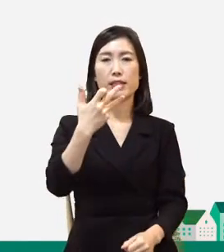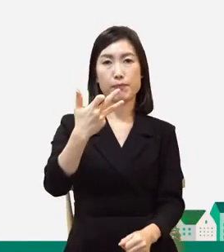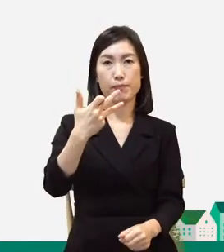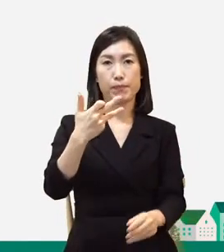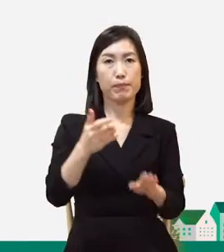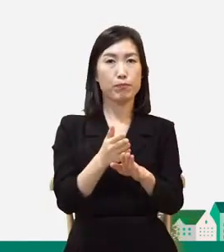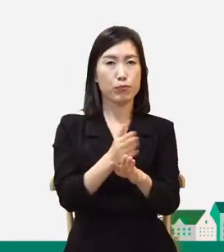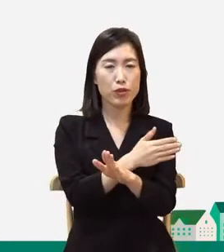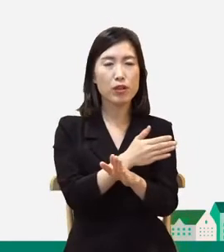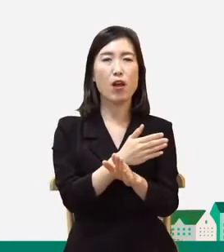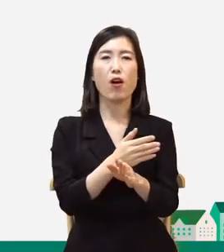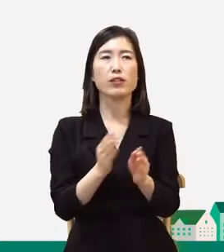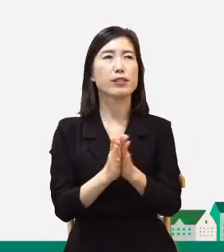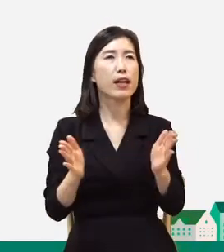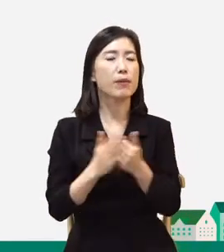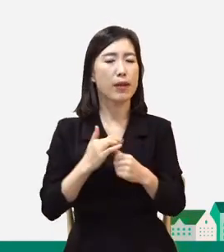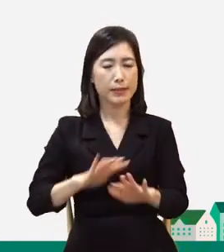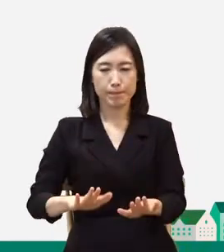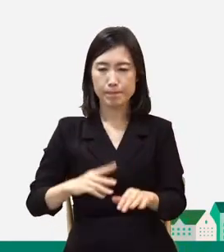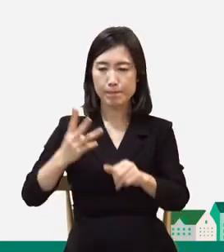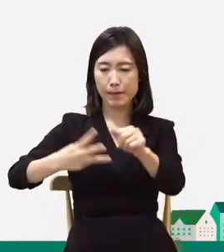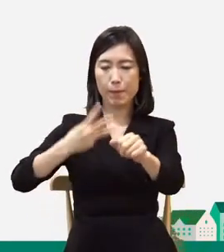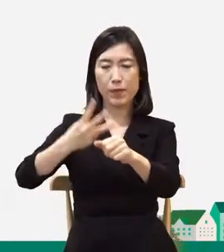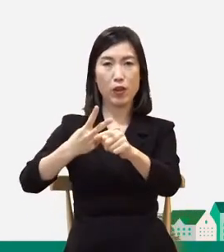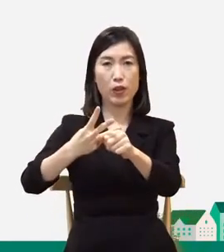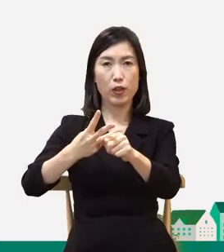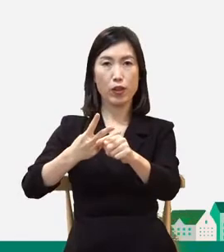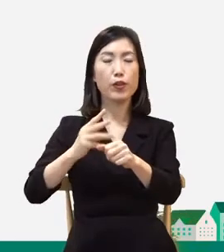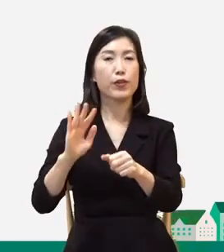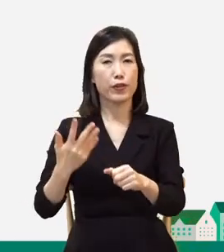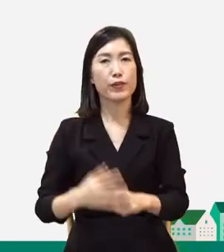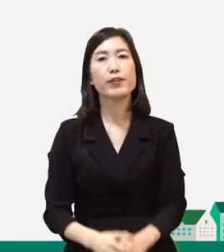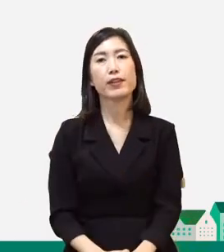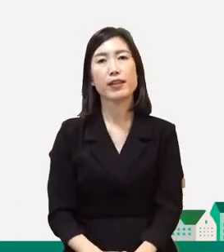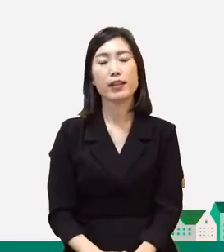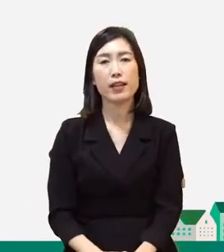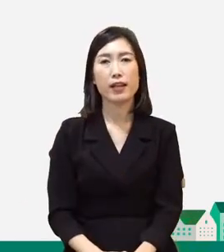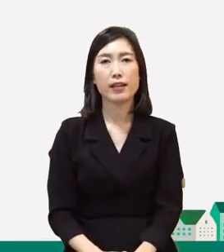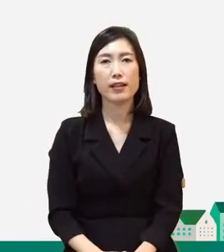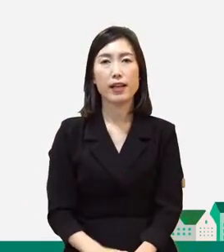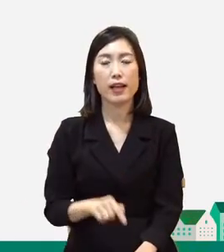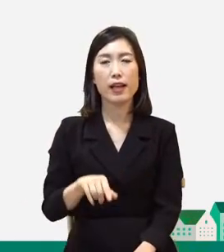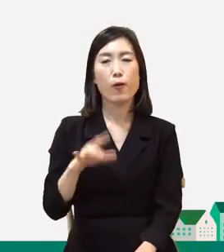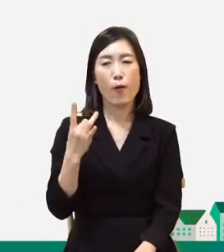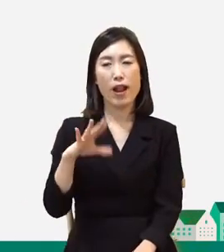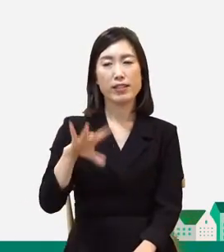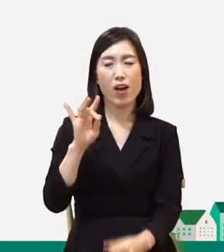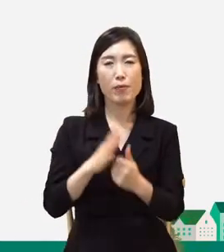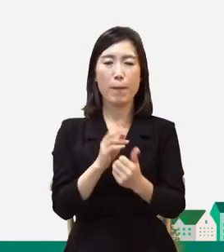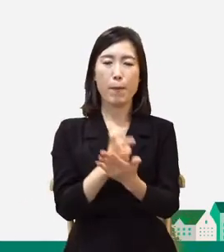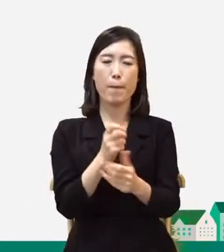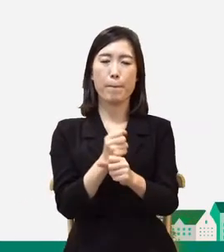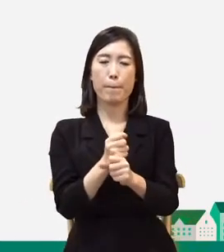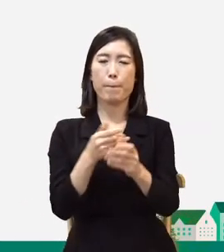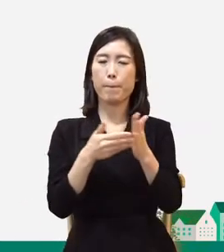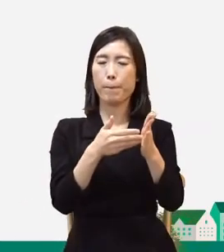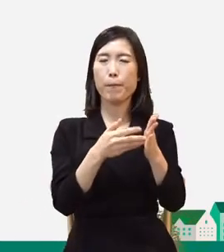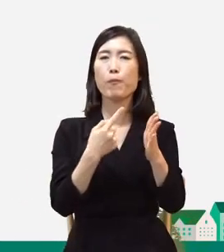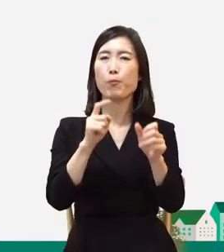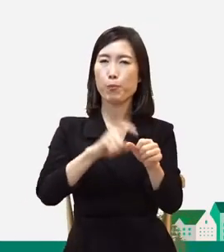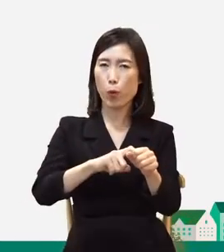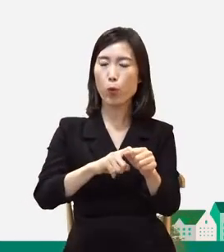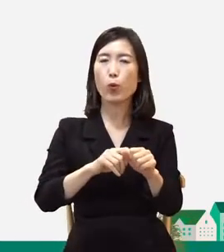2018년도부터 다루기 시작했으니까 한 3년 정도 된 것 같네요. 그래서 처음에는 이제 입법운동으로서 국회 토론회나